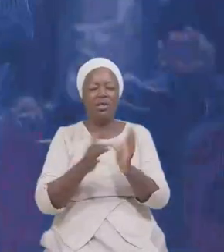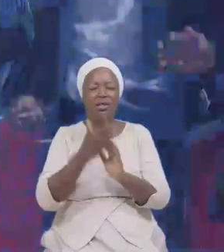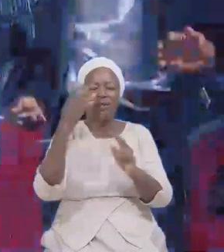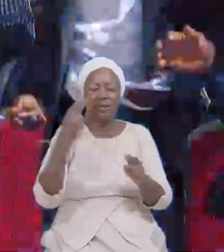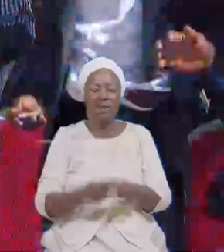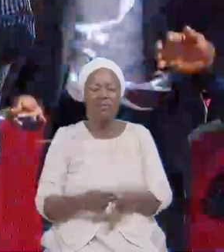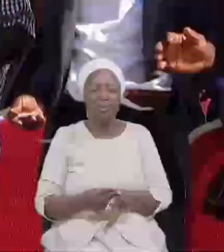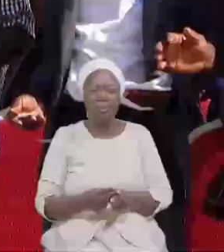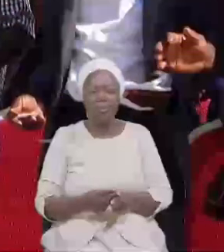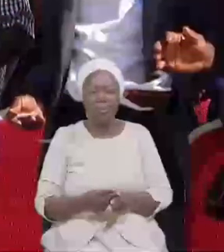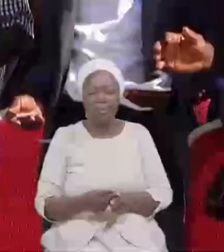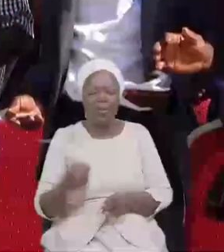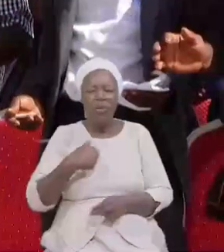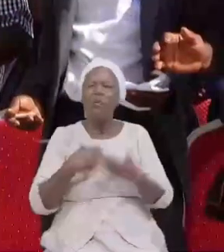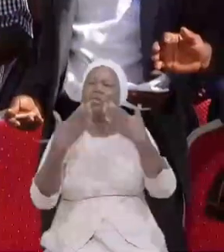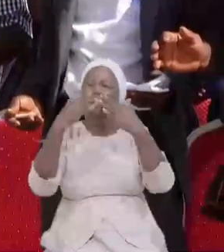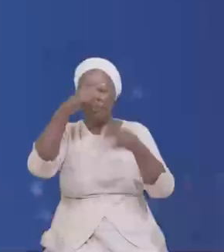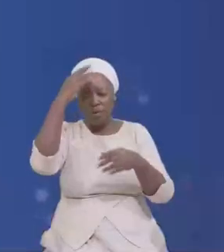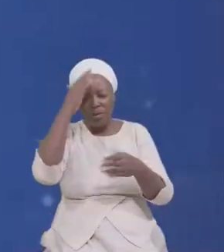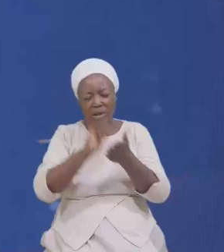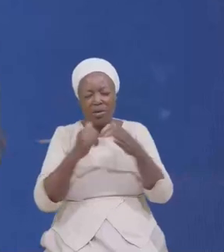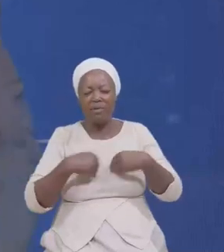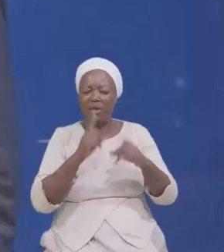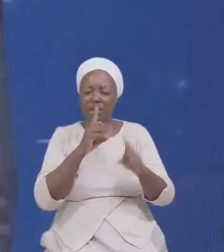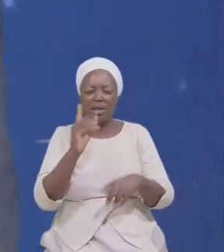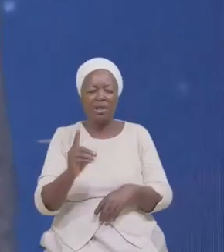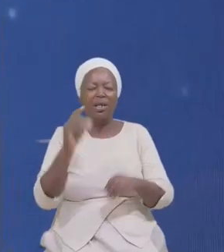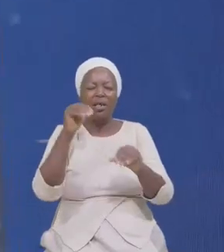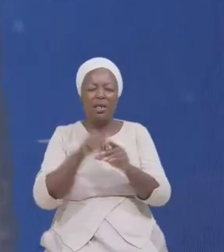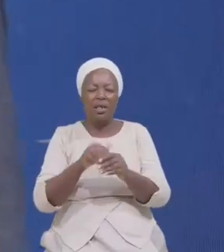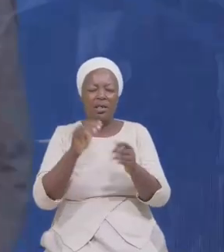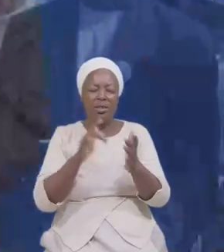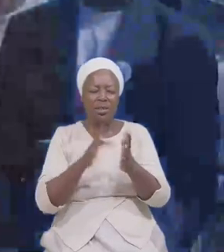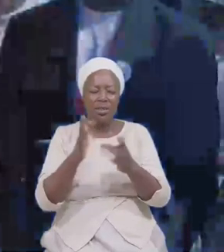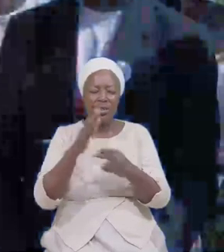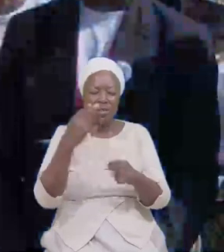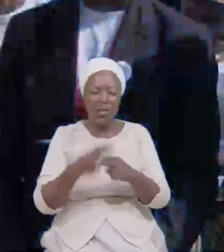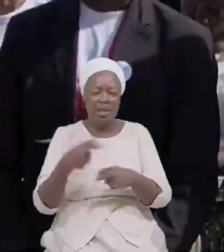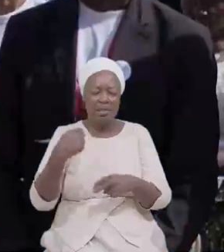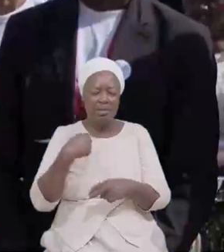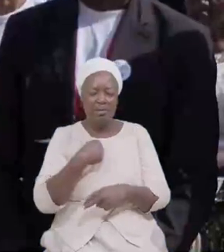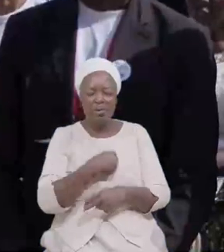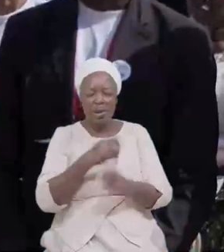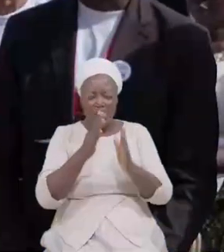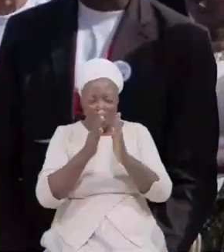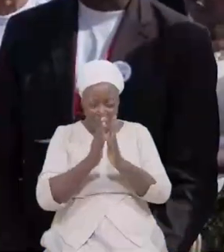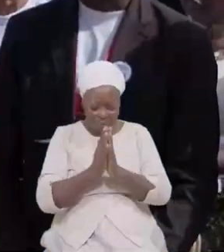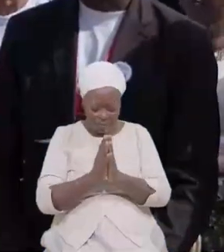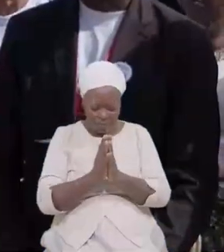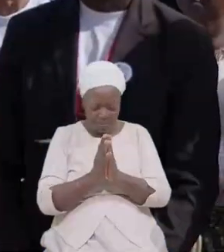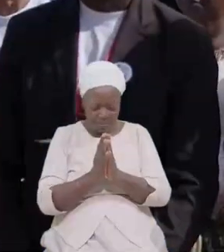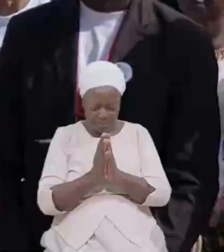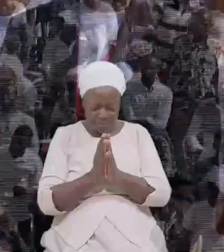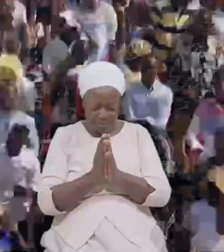Jésus. Nous te remercions pour l'exaucement. Au nom de Jésus, nous prions.